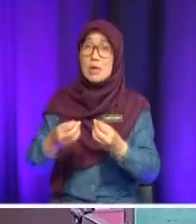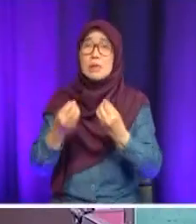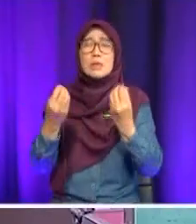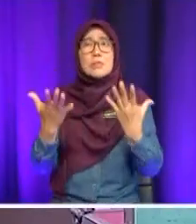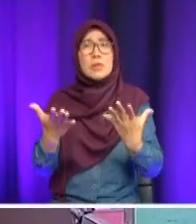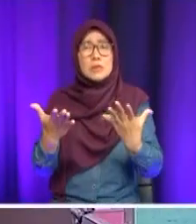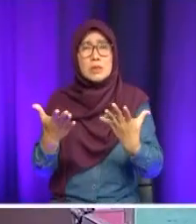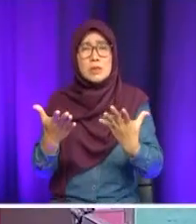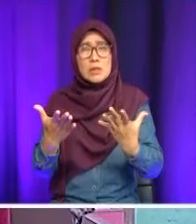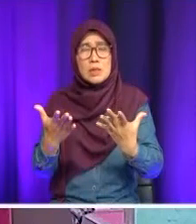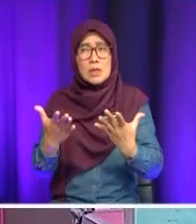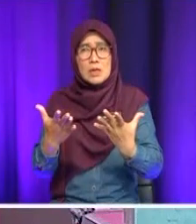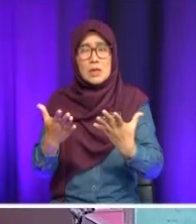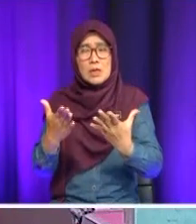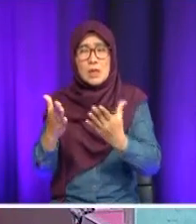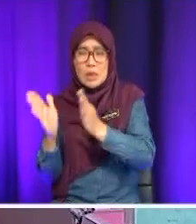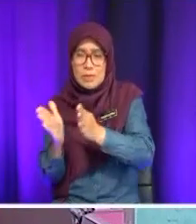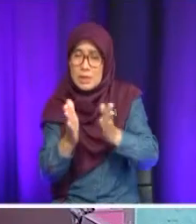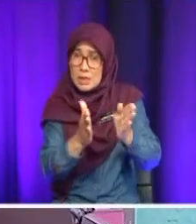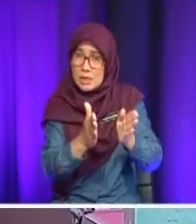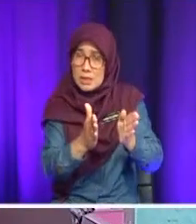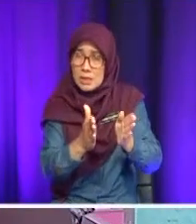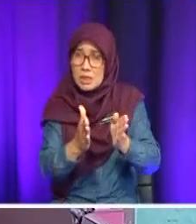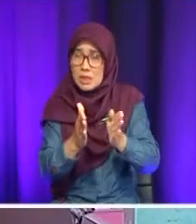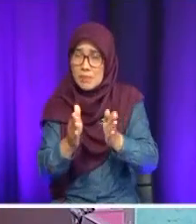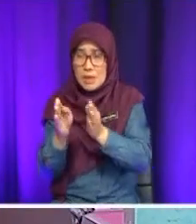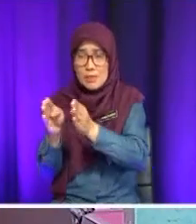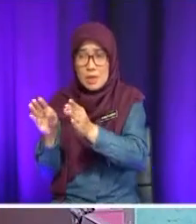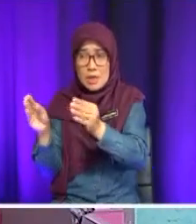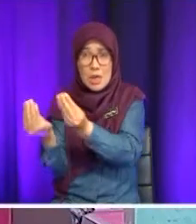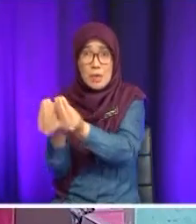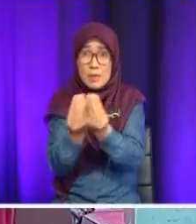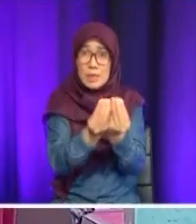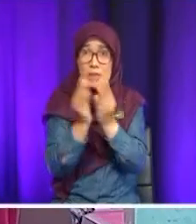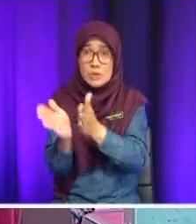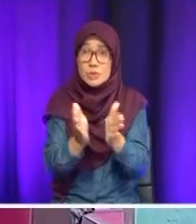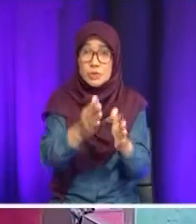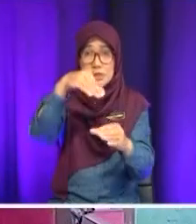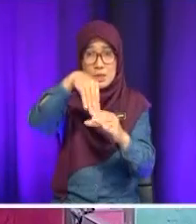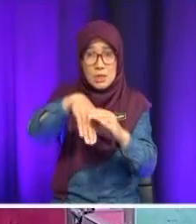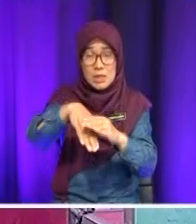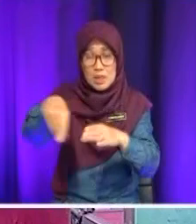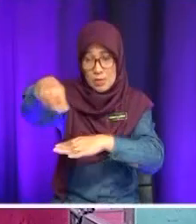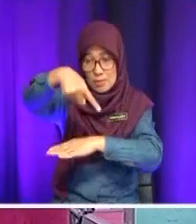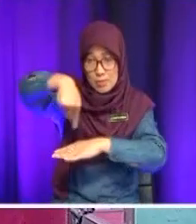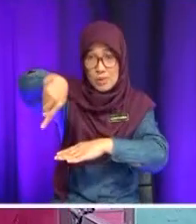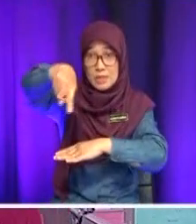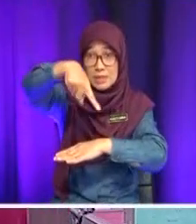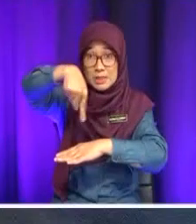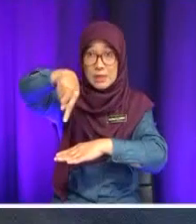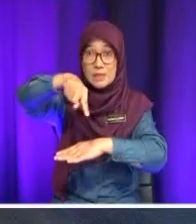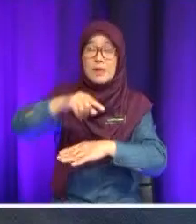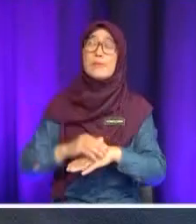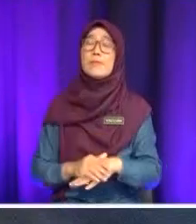susunan dalam bentuk bulatan bagi objek Oke jadi sebagai contoh Oke saya minta tolong syamira